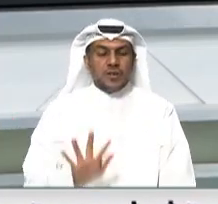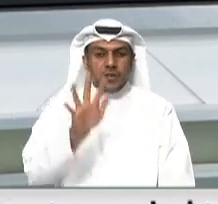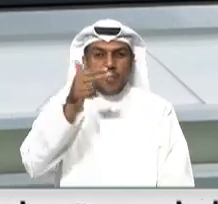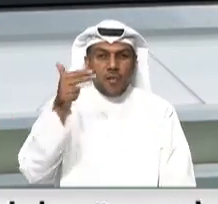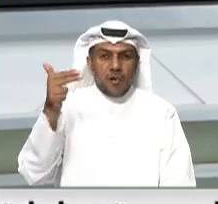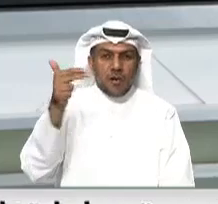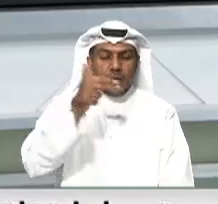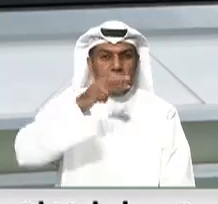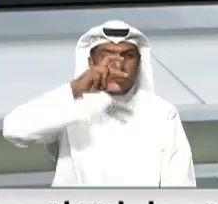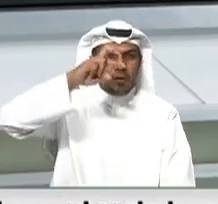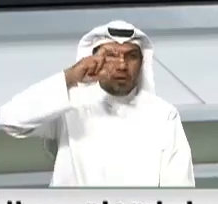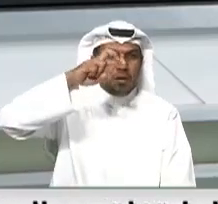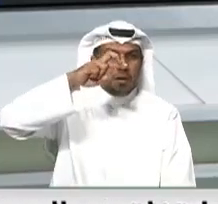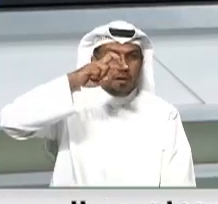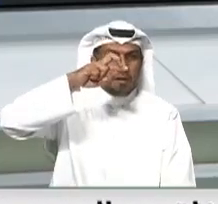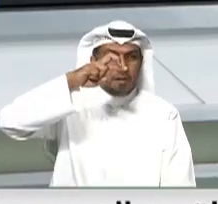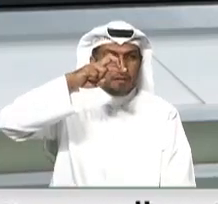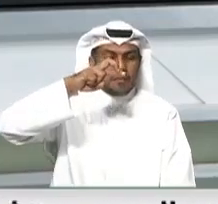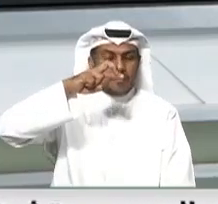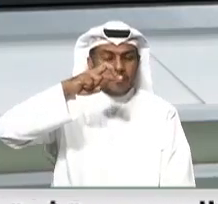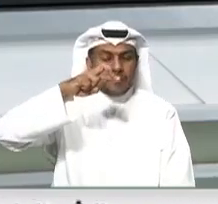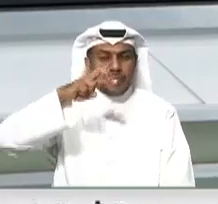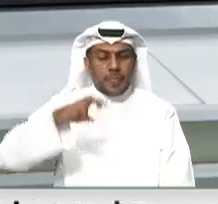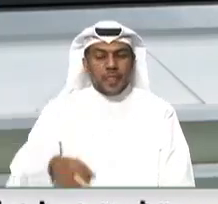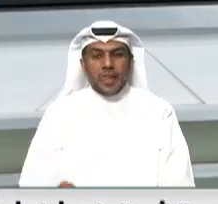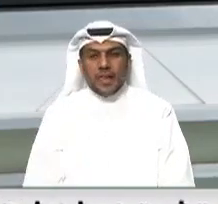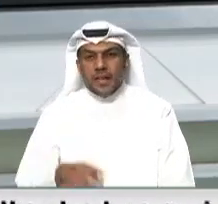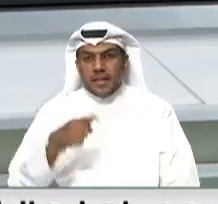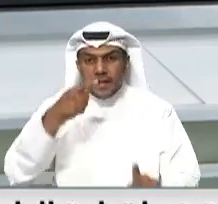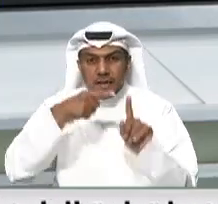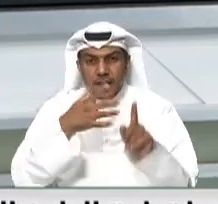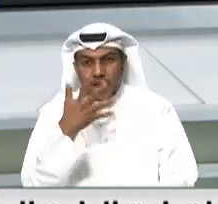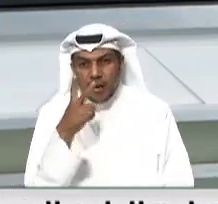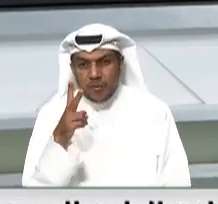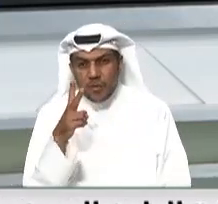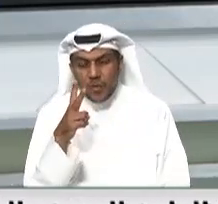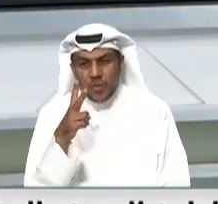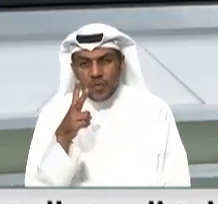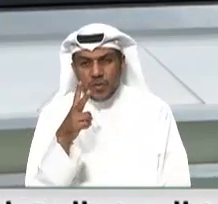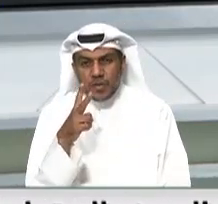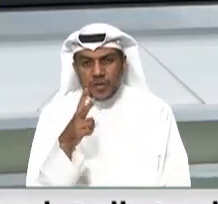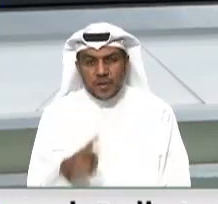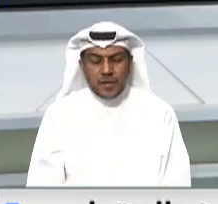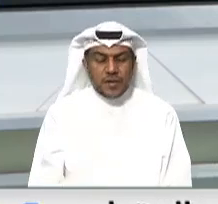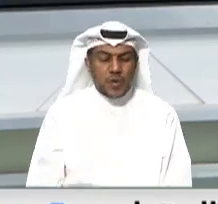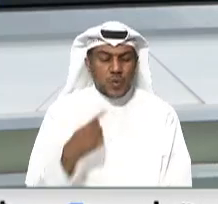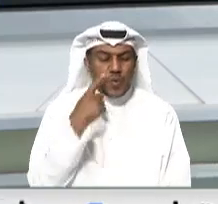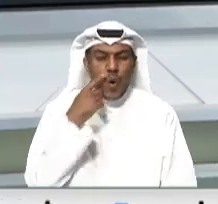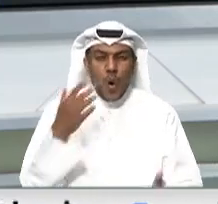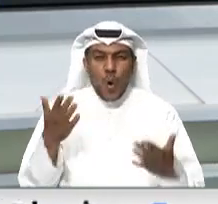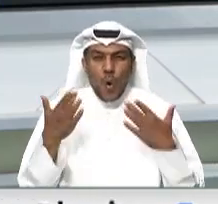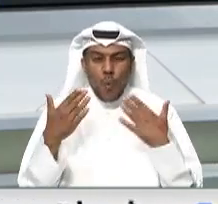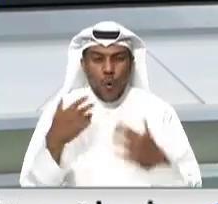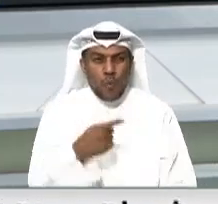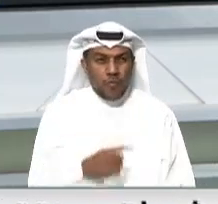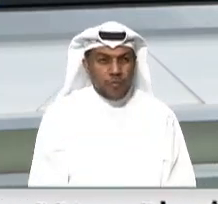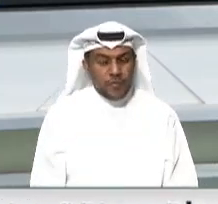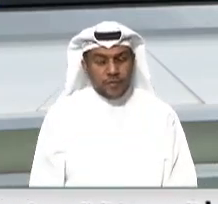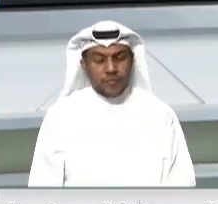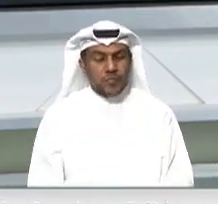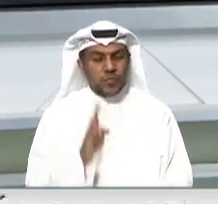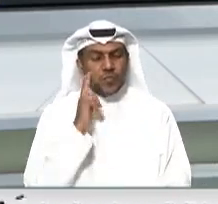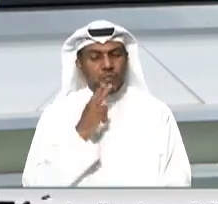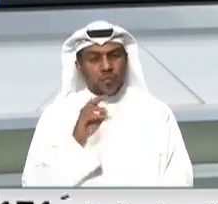مجددا في يوم الاحد مع عبور للسحب 38 العظمى والصغرى 25 والرياح سرعتها من عشره لخمسه وثلاثين كيلو متر في الساعه اعزائي